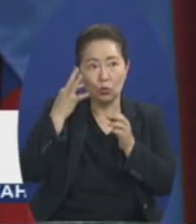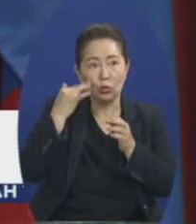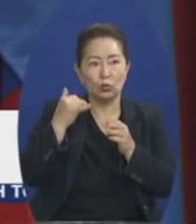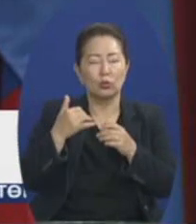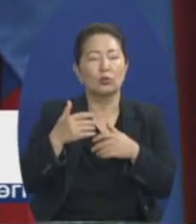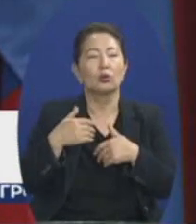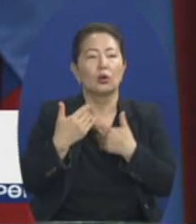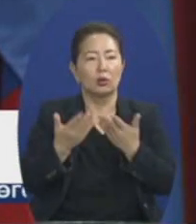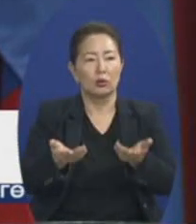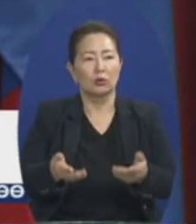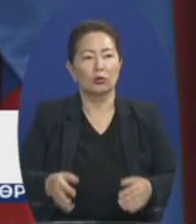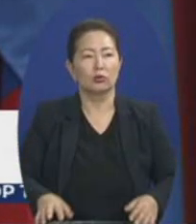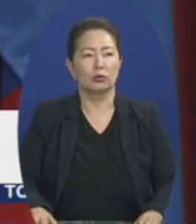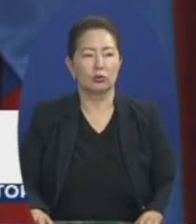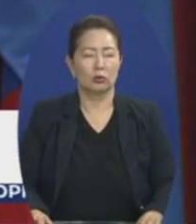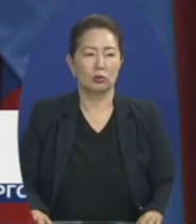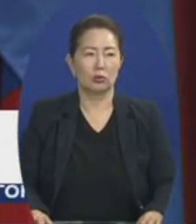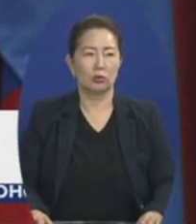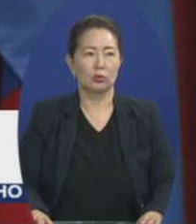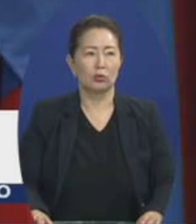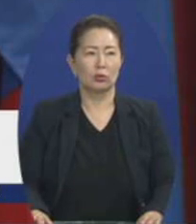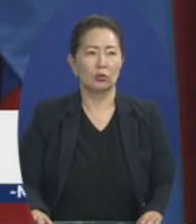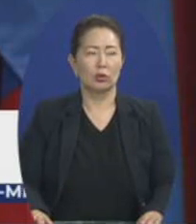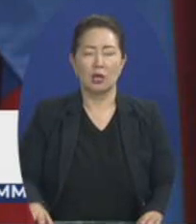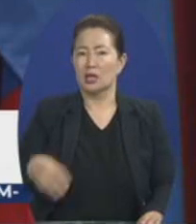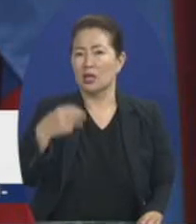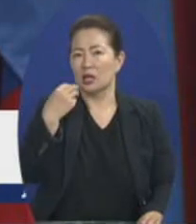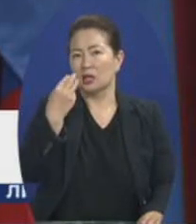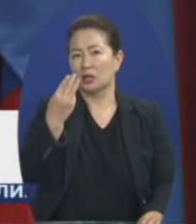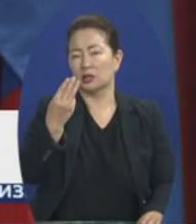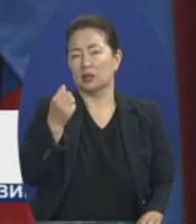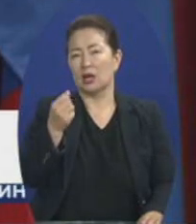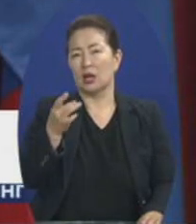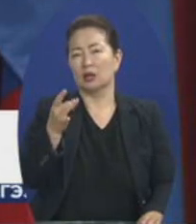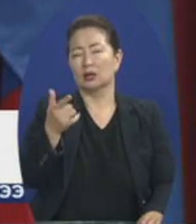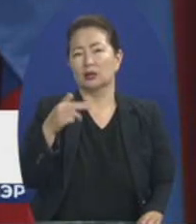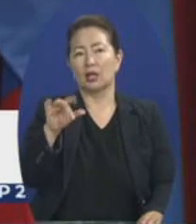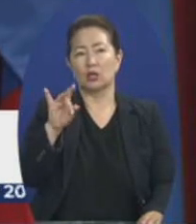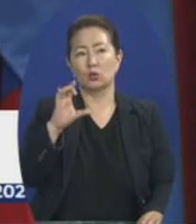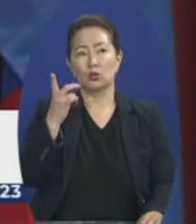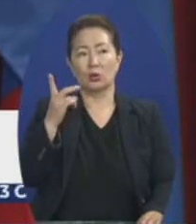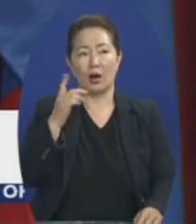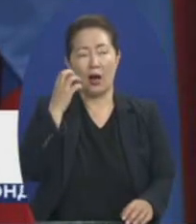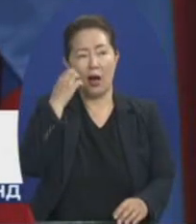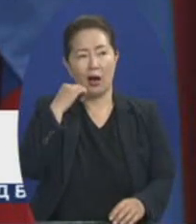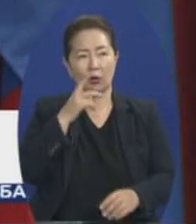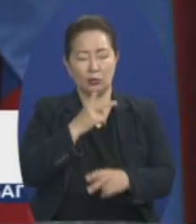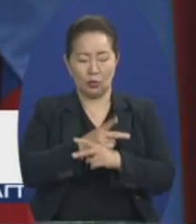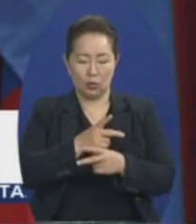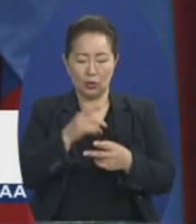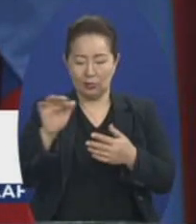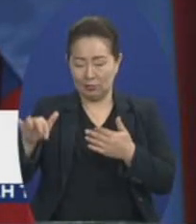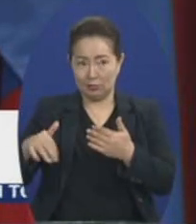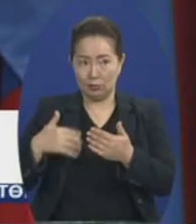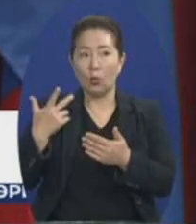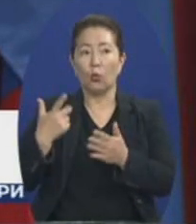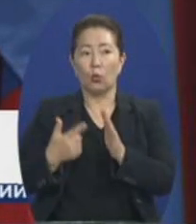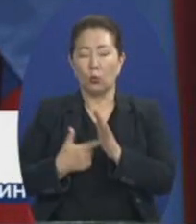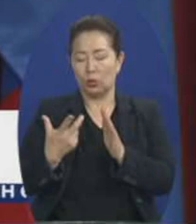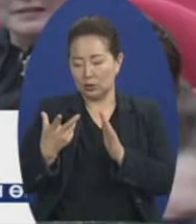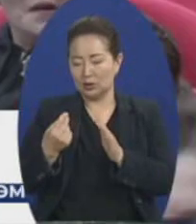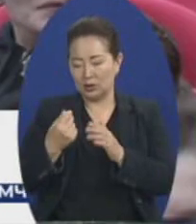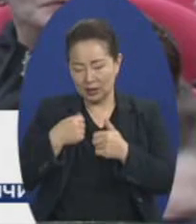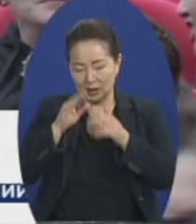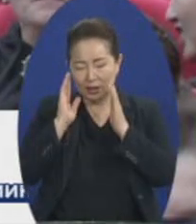сонсноо. За ахмадууд шагдар сүрэнгүй бол энэ ахмадууд үйлдвэрүүдийн таны сонгууль үндэслэлтэй байна. Энийг бол анхаарах